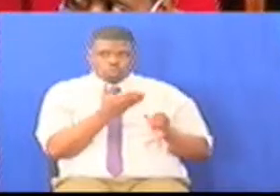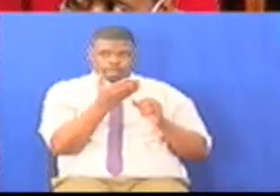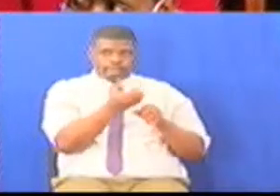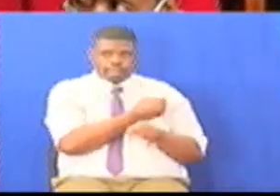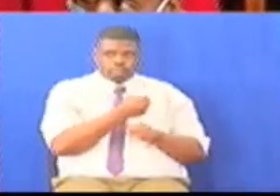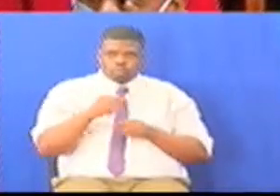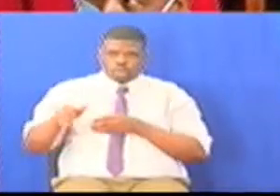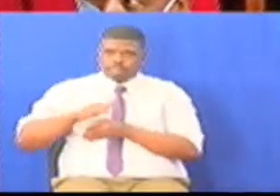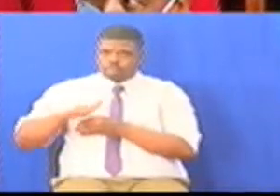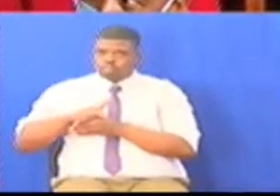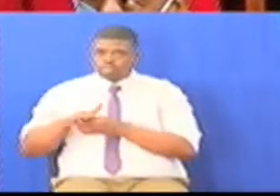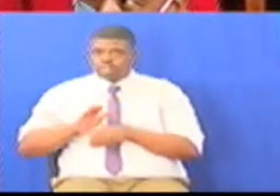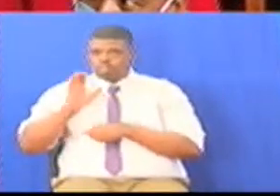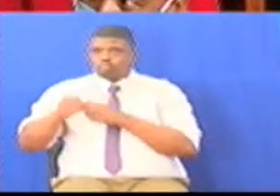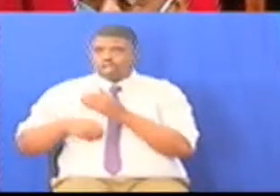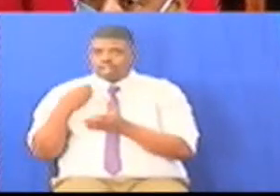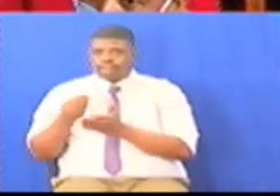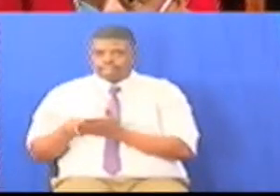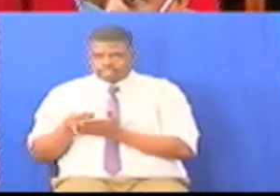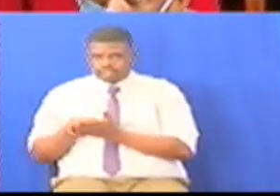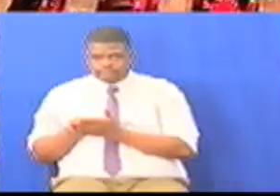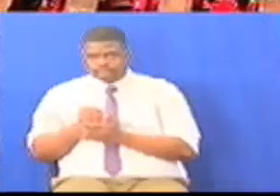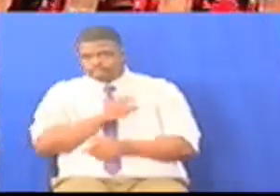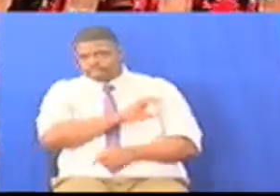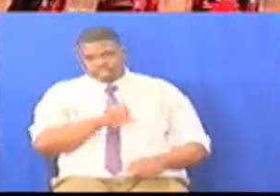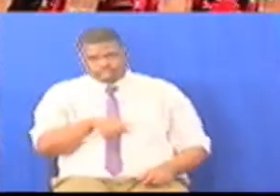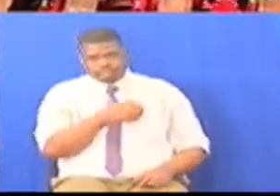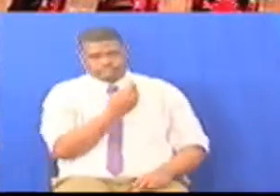pato na matumizi kwa mwaka wa fedha